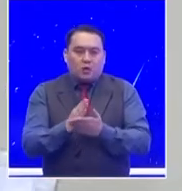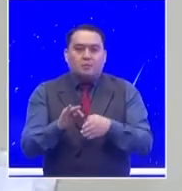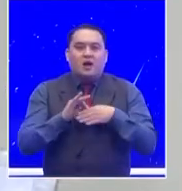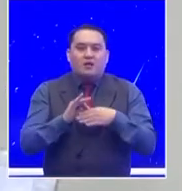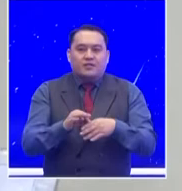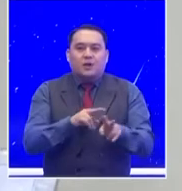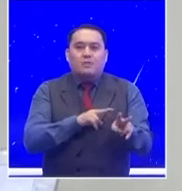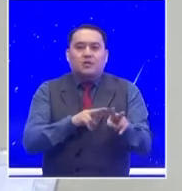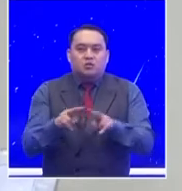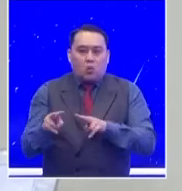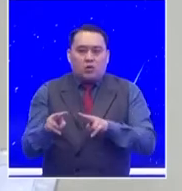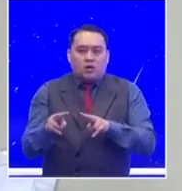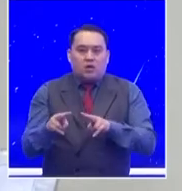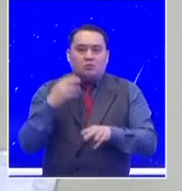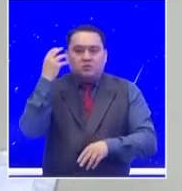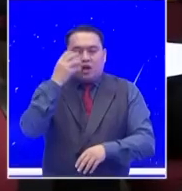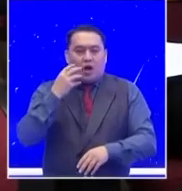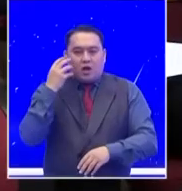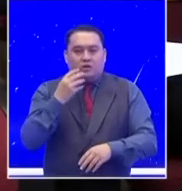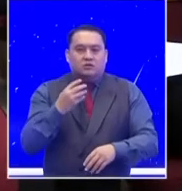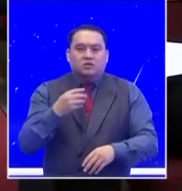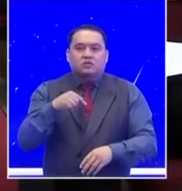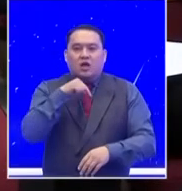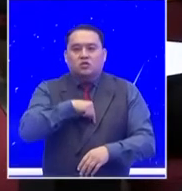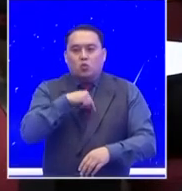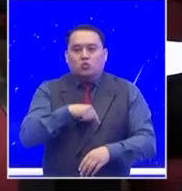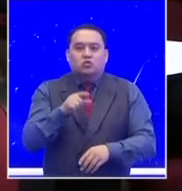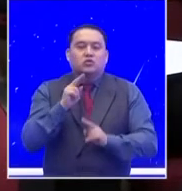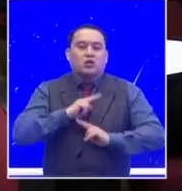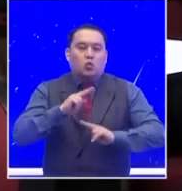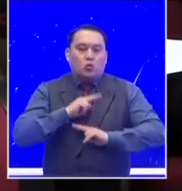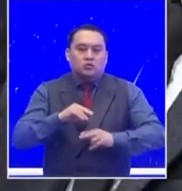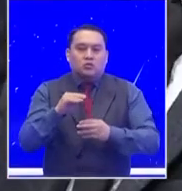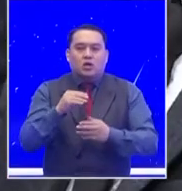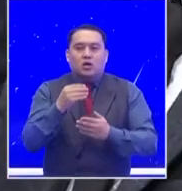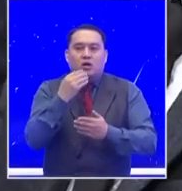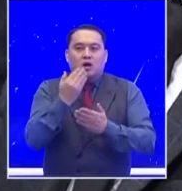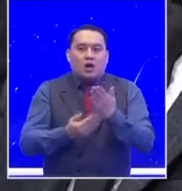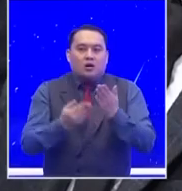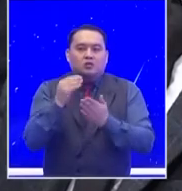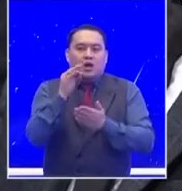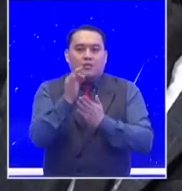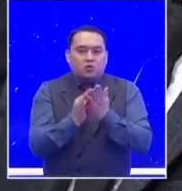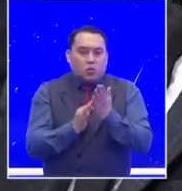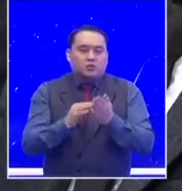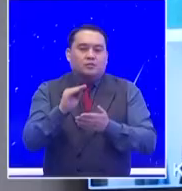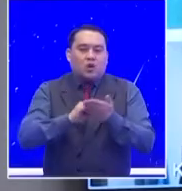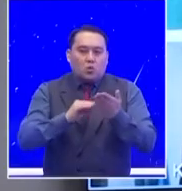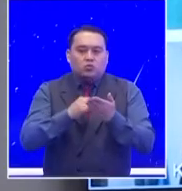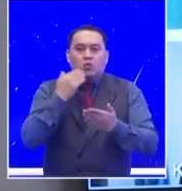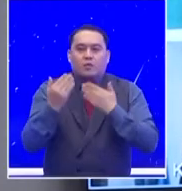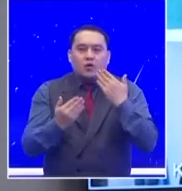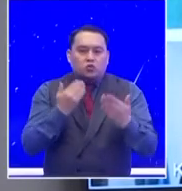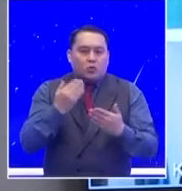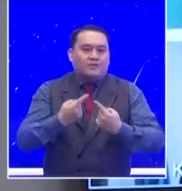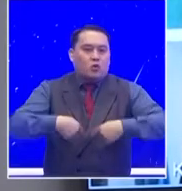проводятся мониторинги морально-психологического состояния сотрудников. Заполняются анонимные анкеты в акиматах области и его